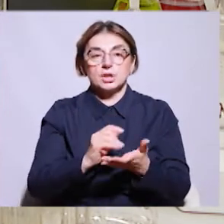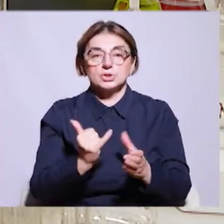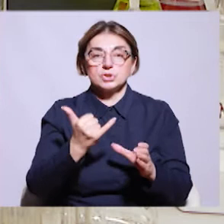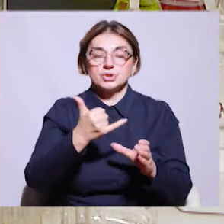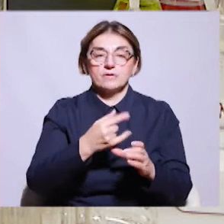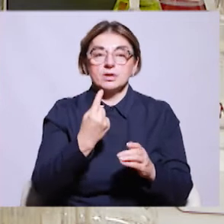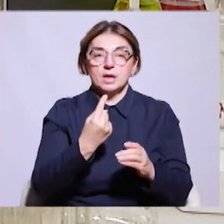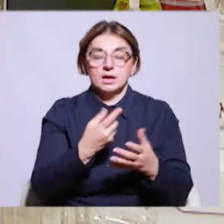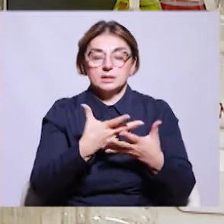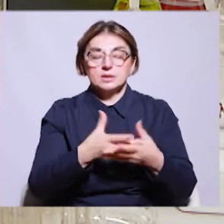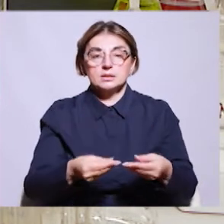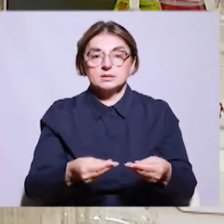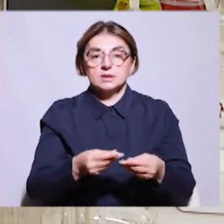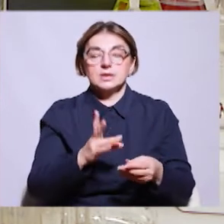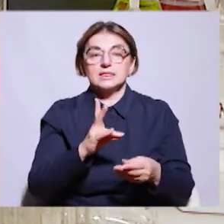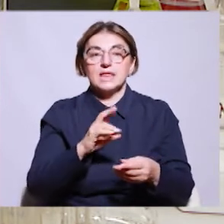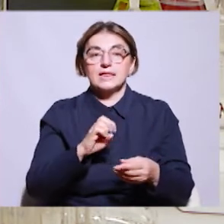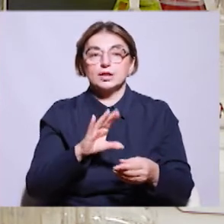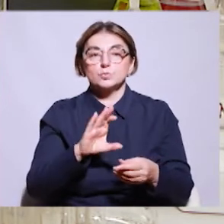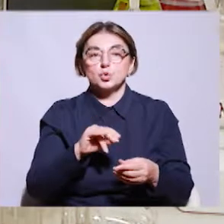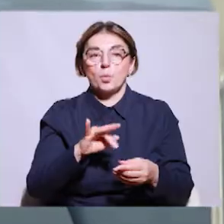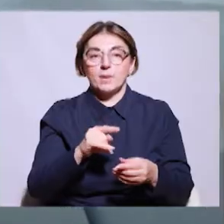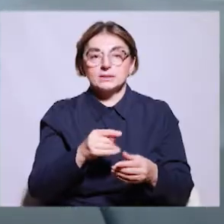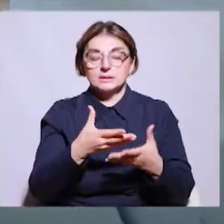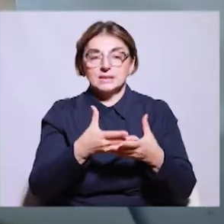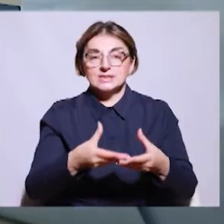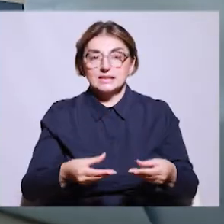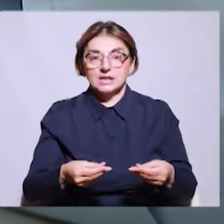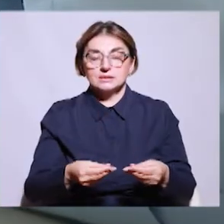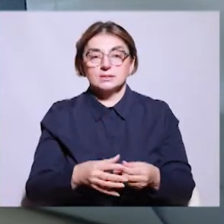გადავიტან ერთ ხსნარს, კერძოდ ნატრიუმის სულფატის ხსნარს